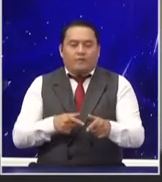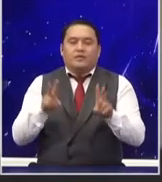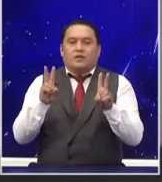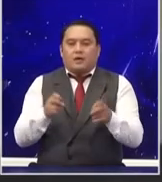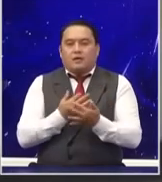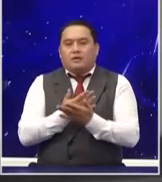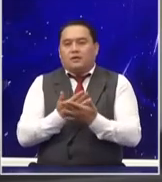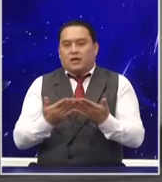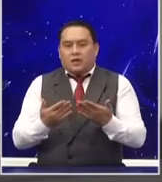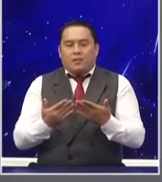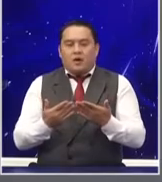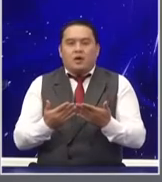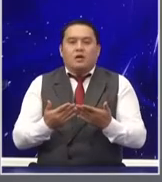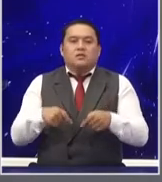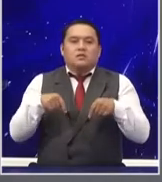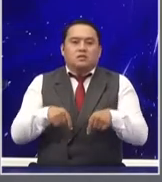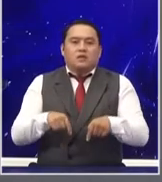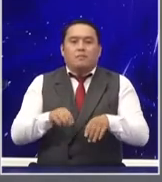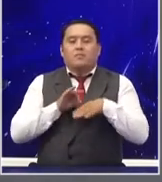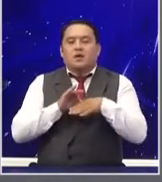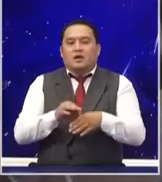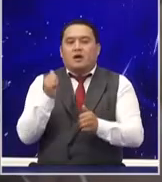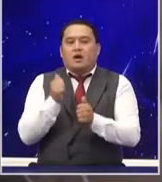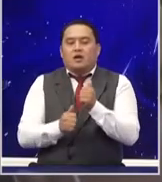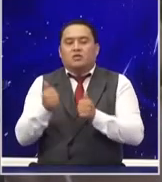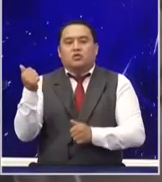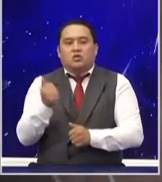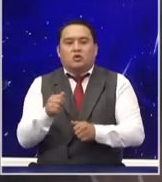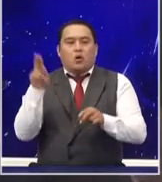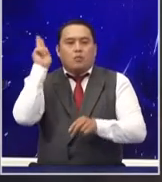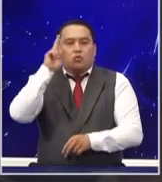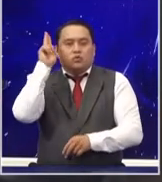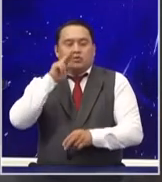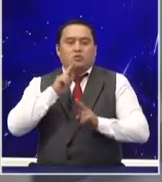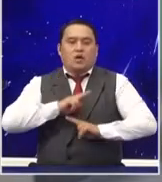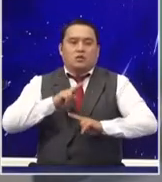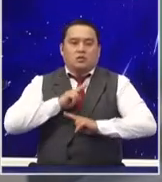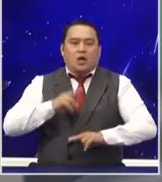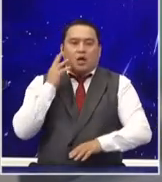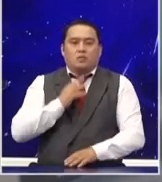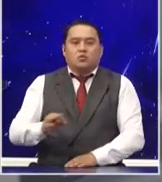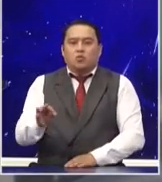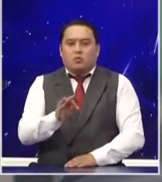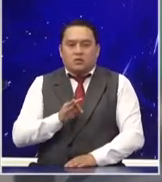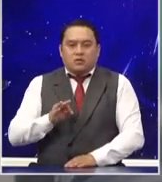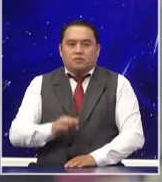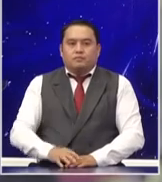тематике и так далее. Помимо прочего, с детьми проводят еженедельно тематические уроки сотрудники ДЧС Алматинской